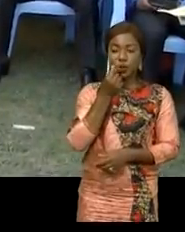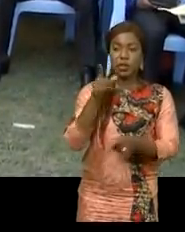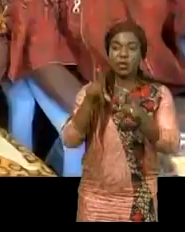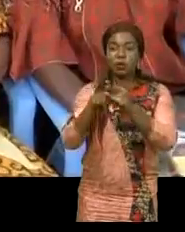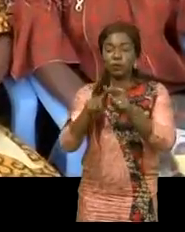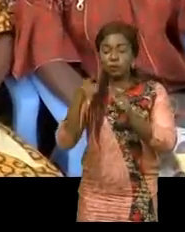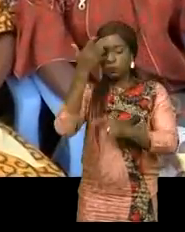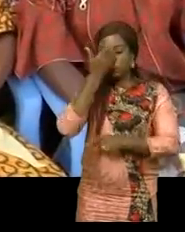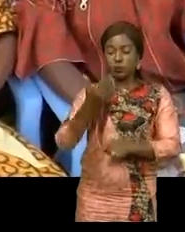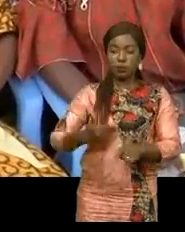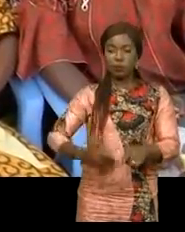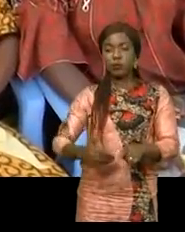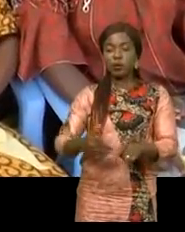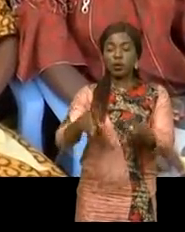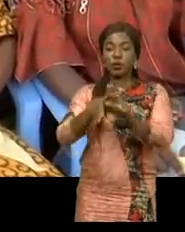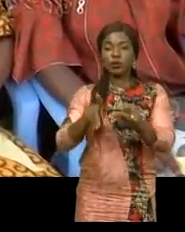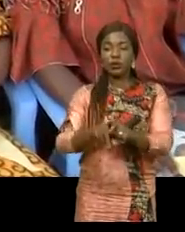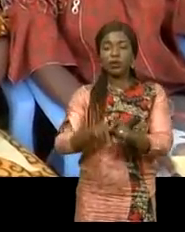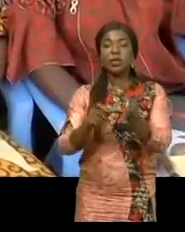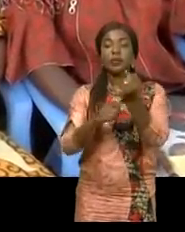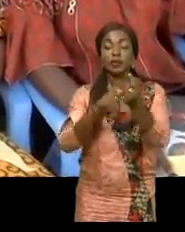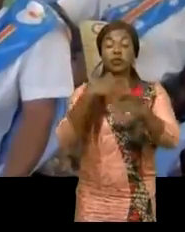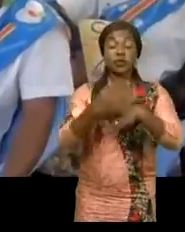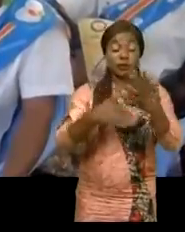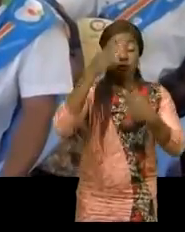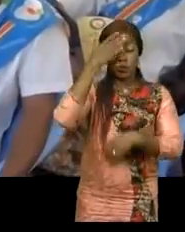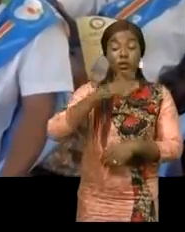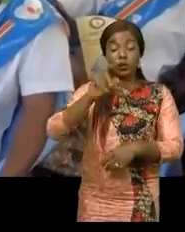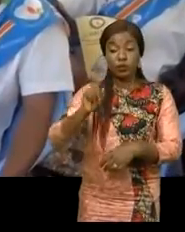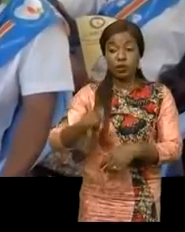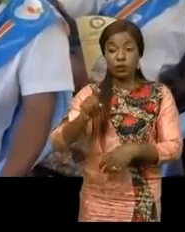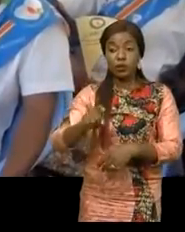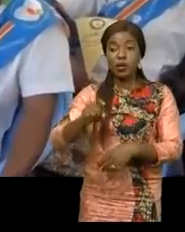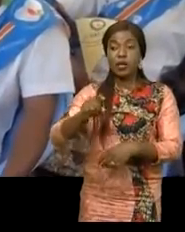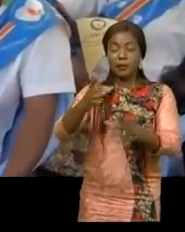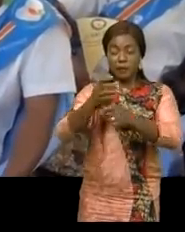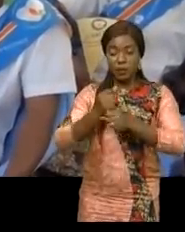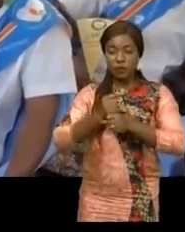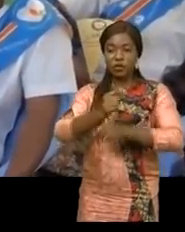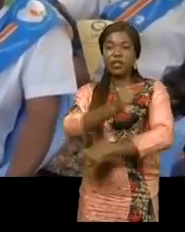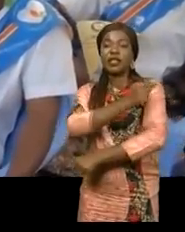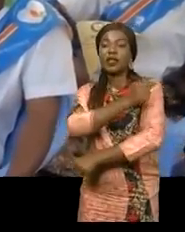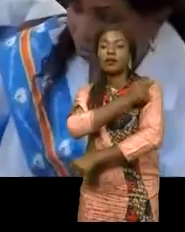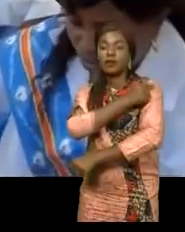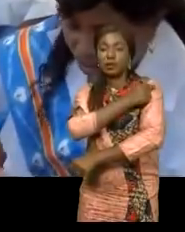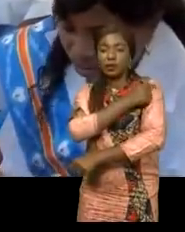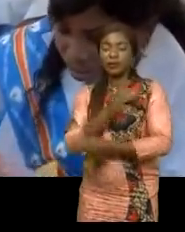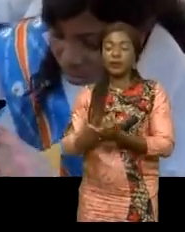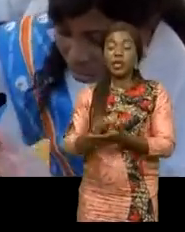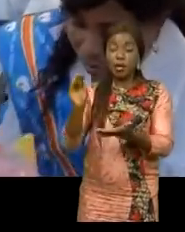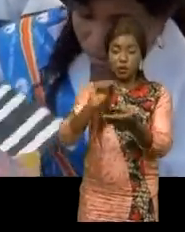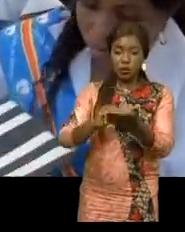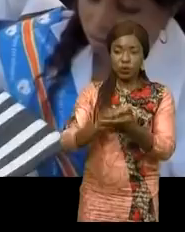et le personnel soignant sont le premier concerné aujourd'hui le poser fermiers ont emboîté les pas